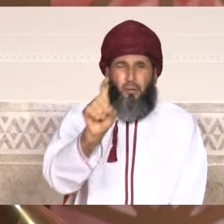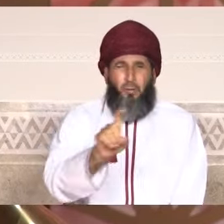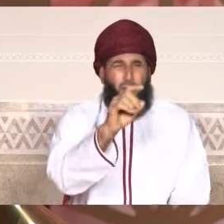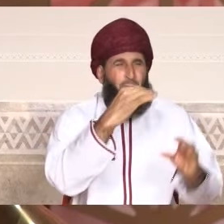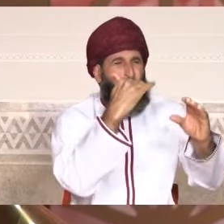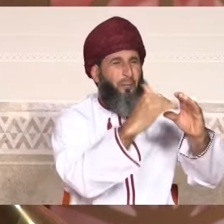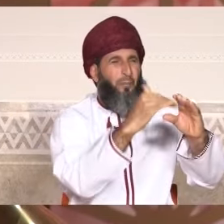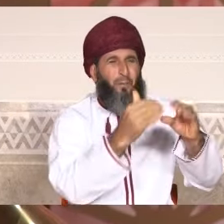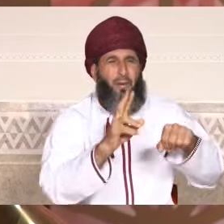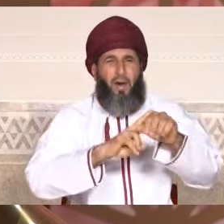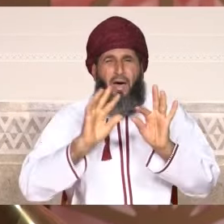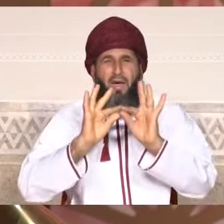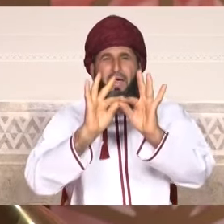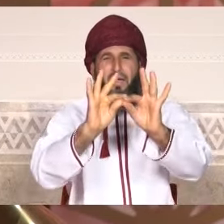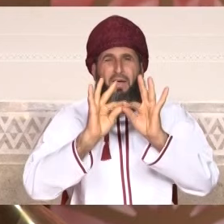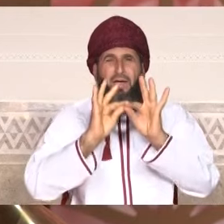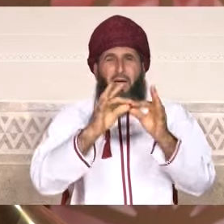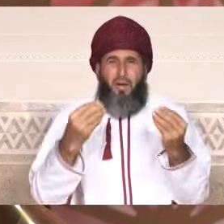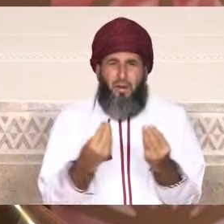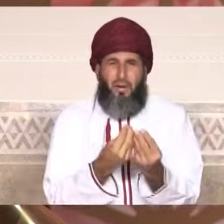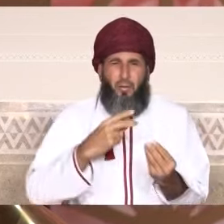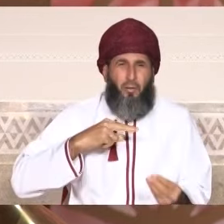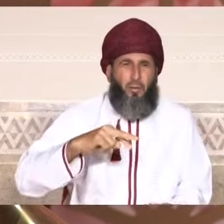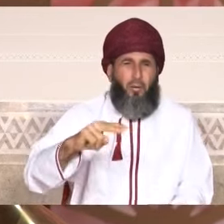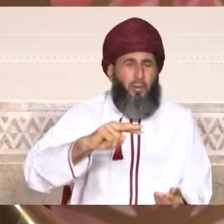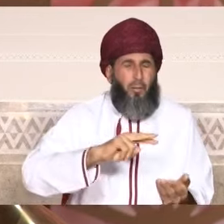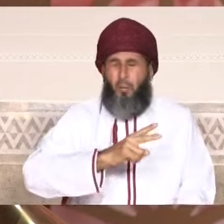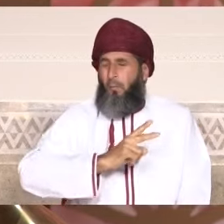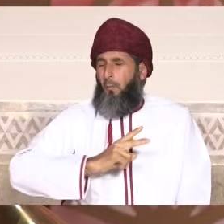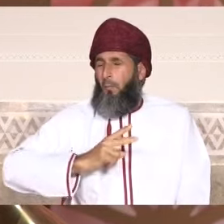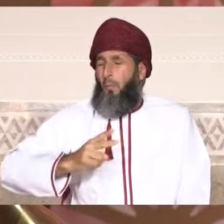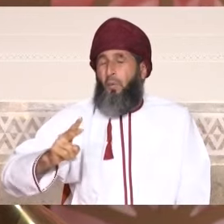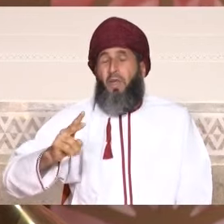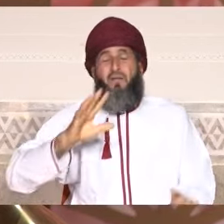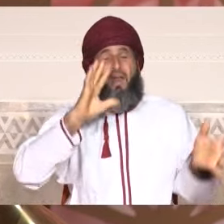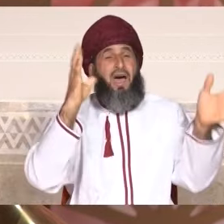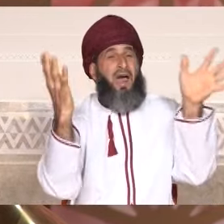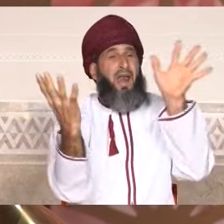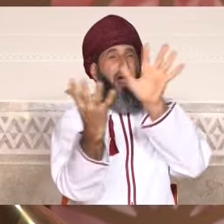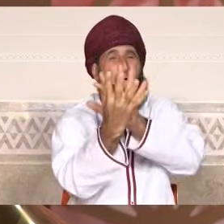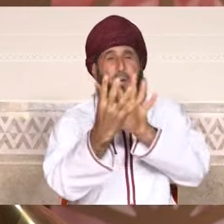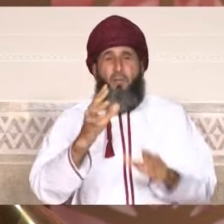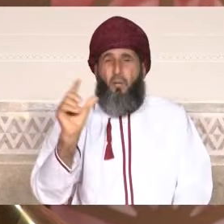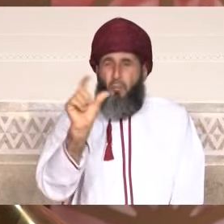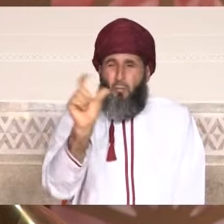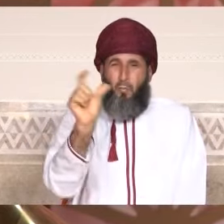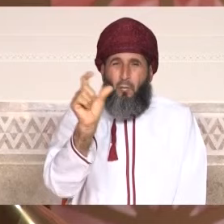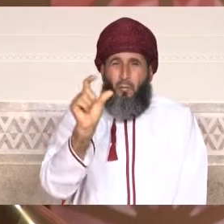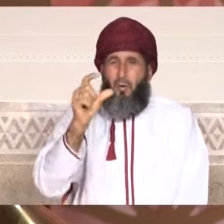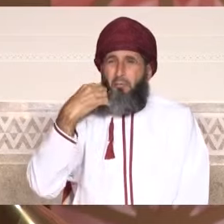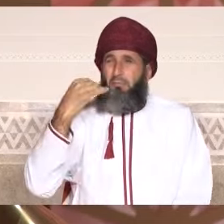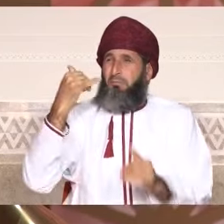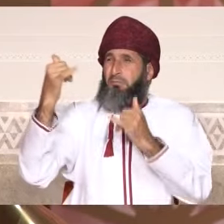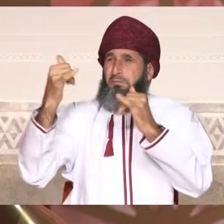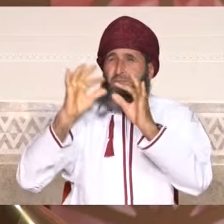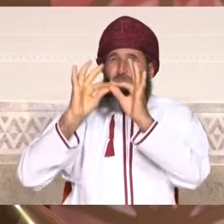وبهذا التواصل وبتواصلهم مع إخوانهم في مختلف أقطار العالم من المسلمين الذين